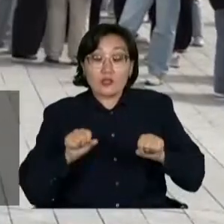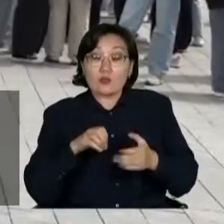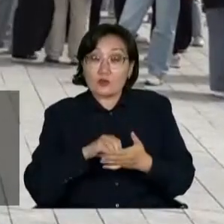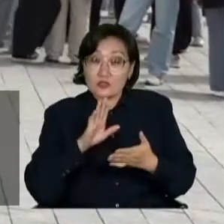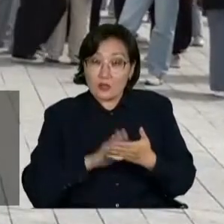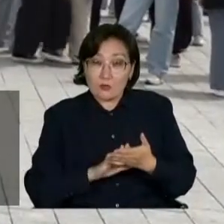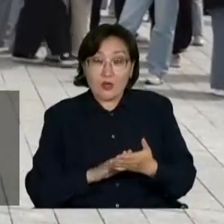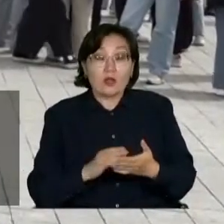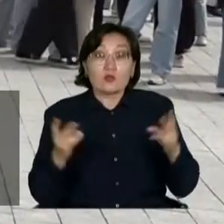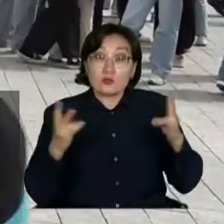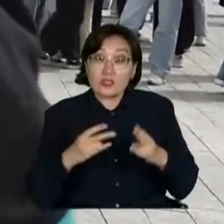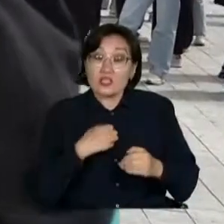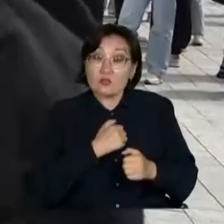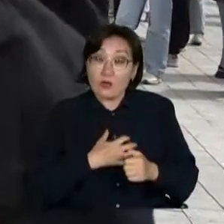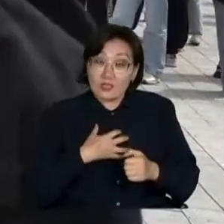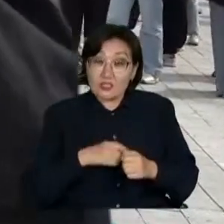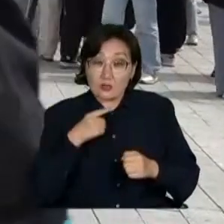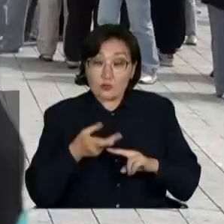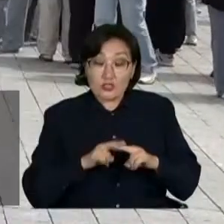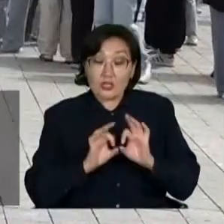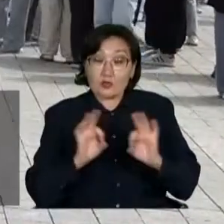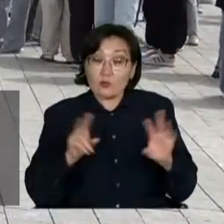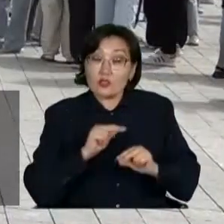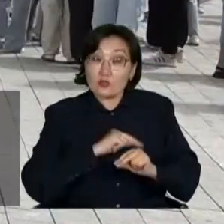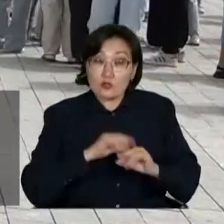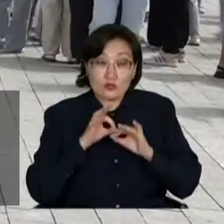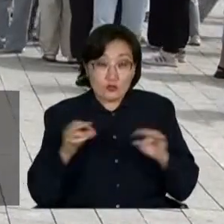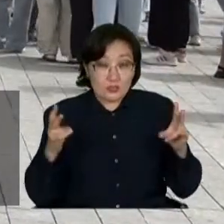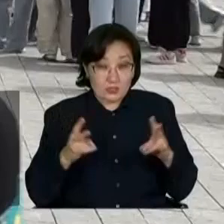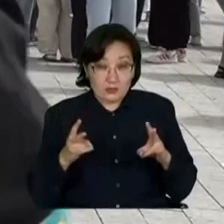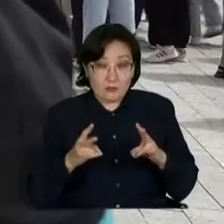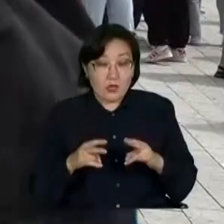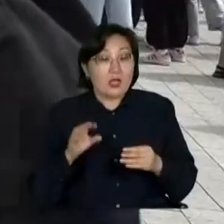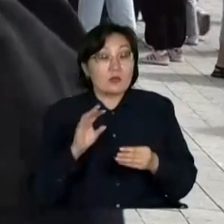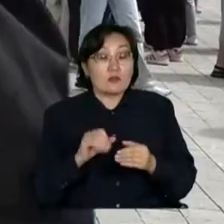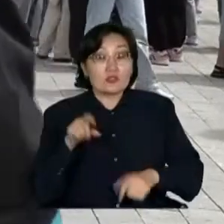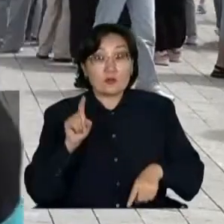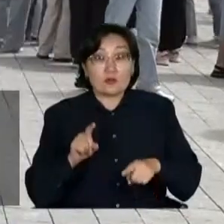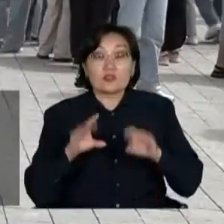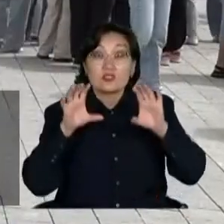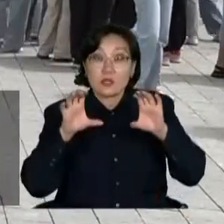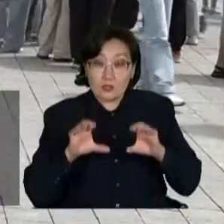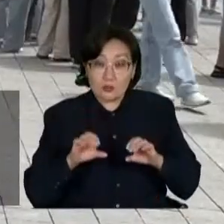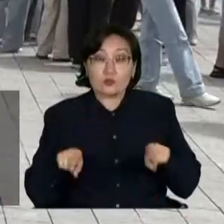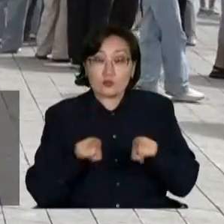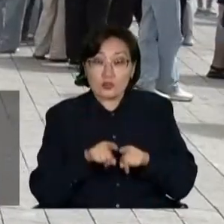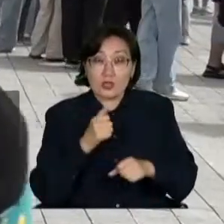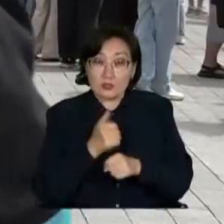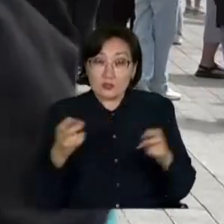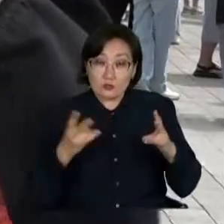алудың маңызын жиі көтеріп көлемін. Осындай түсіндірме жұмыстары да жүргізілу керек. Әрі заңды мүмкіндігінше қатаңдатқан жөн.